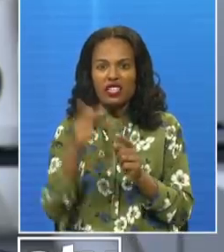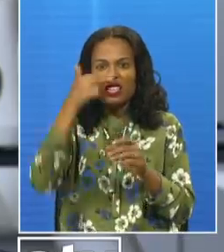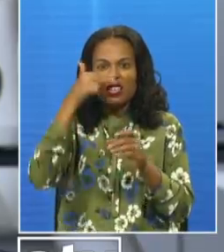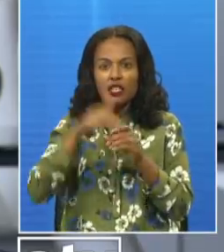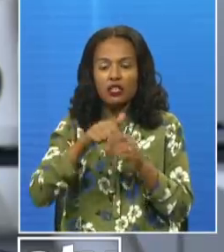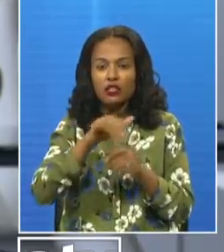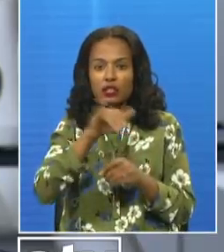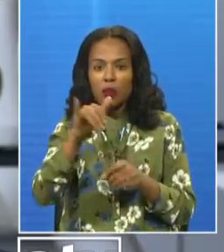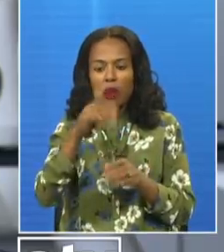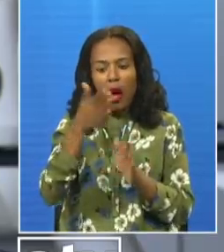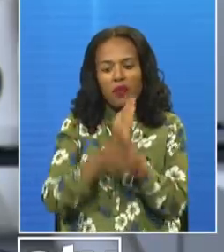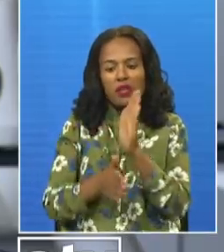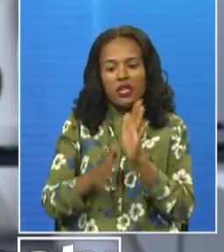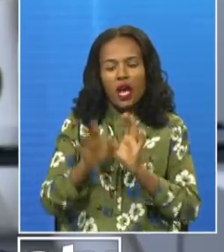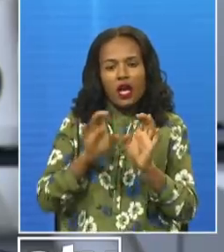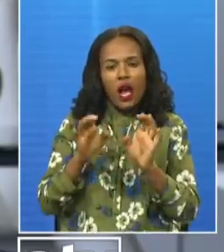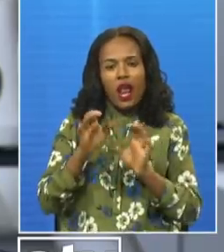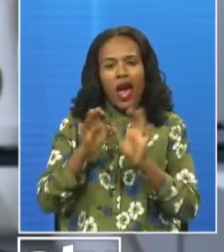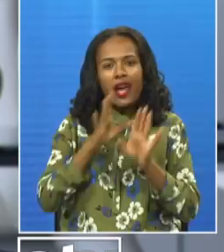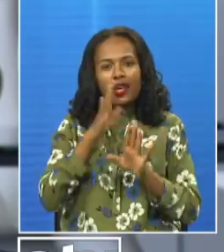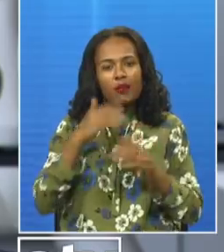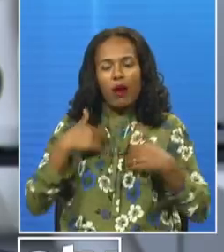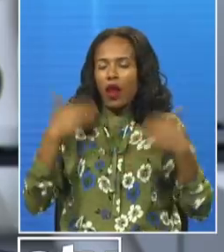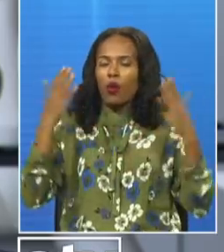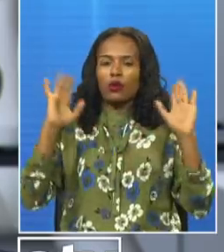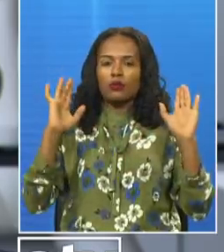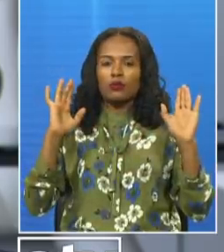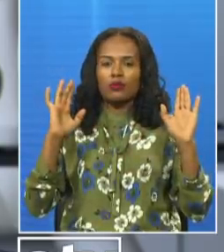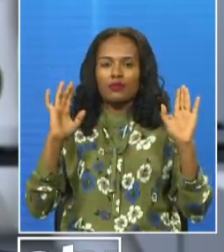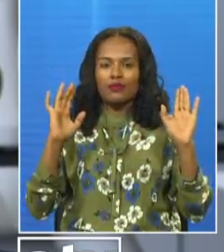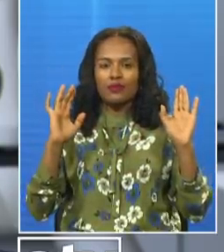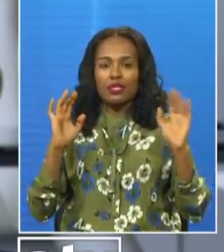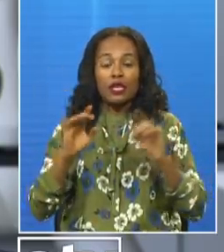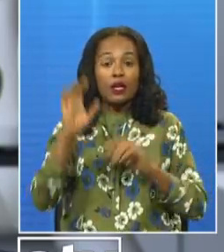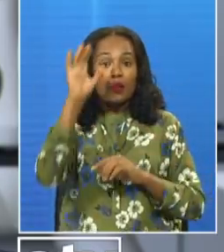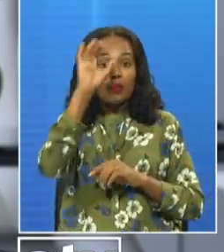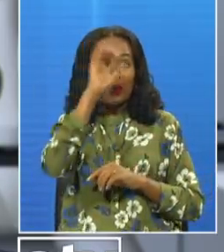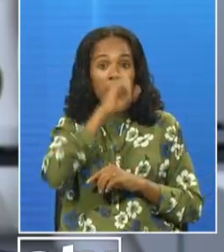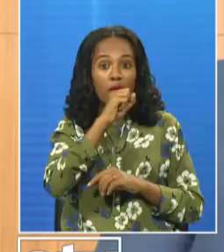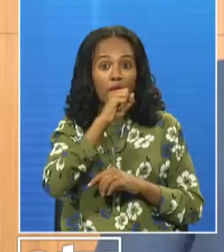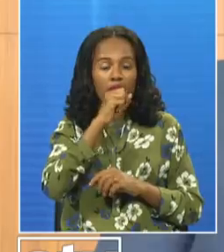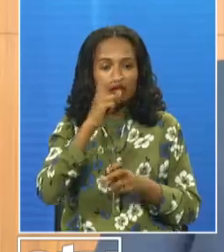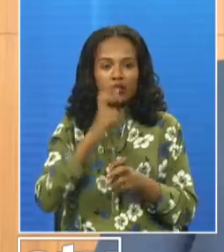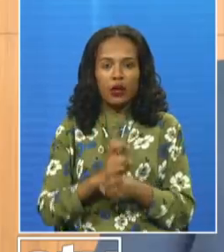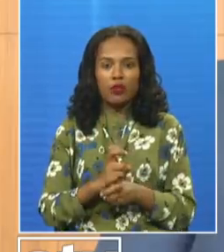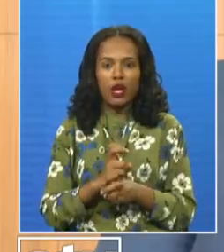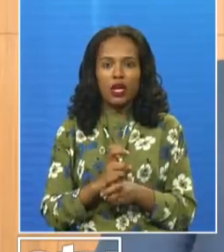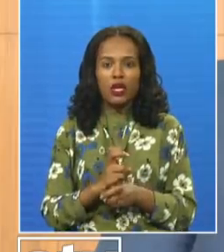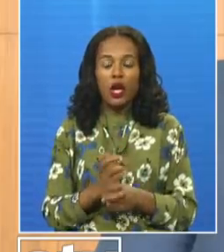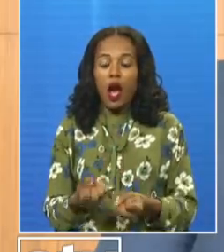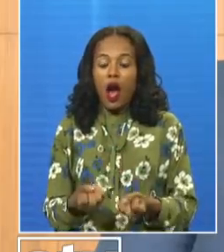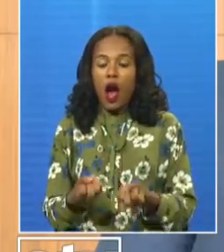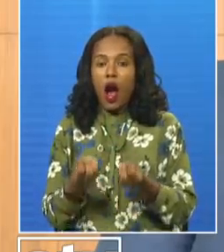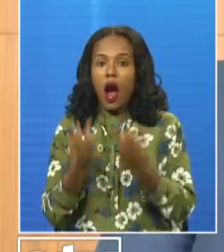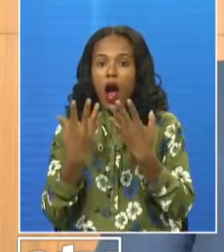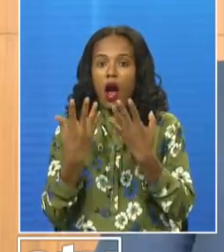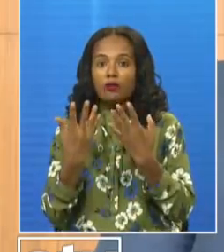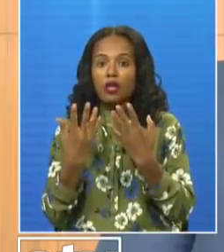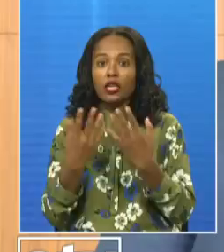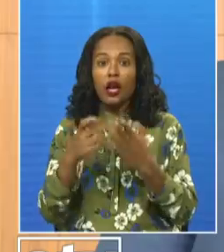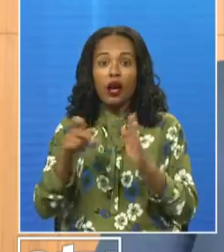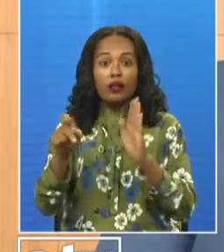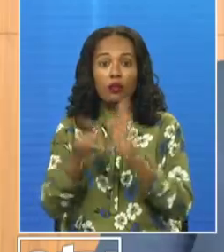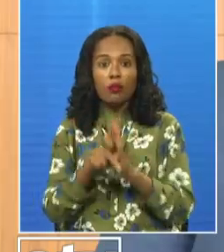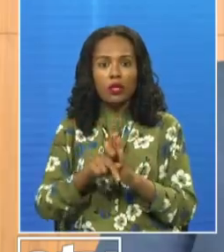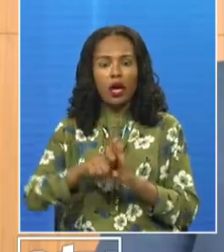ነገር ሀፐን ያረጋል ወይ አያረግም አይዶ ነው መገመት ይከብዳል። አብዛኞቹ